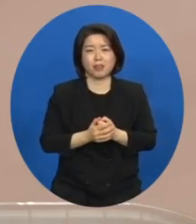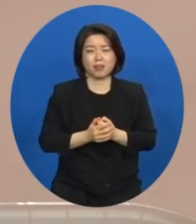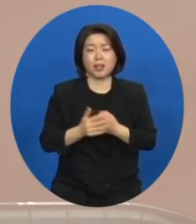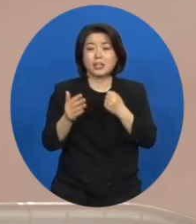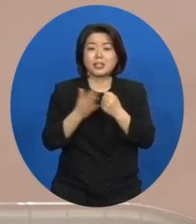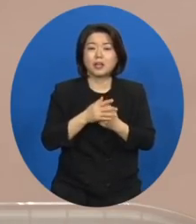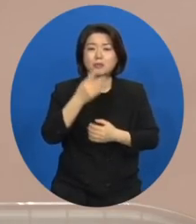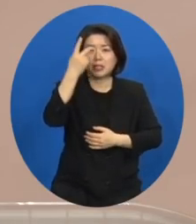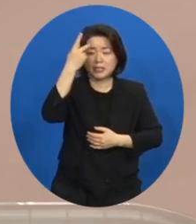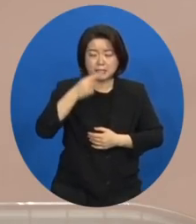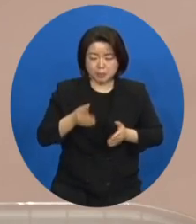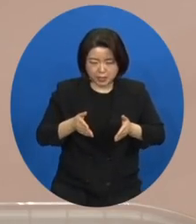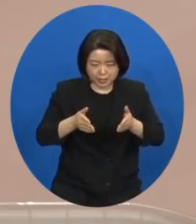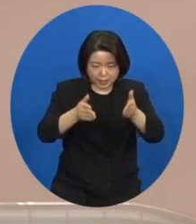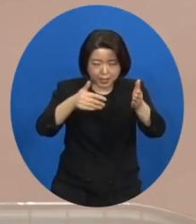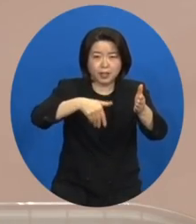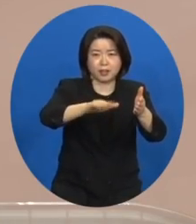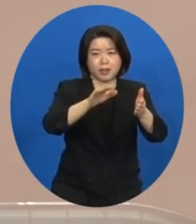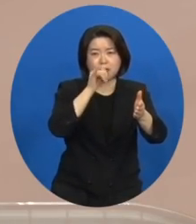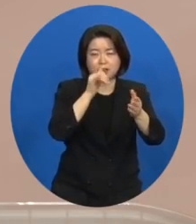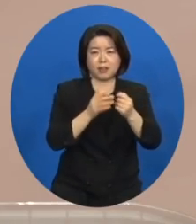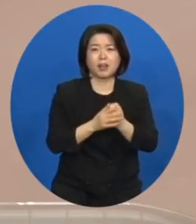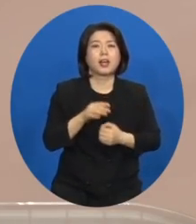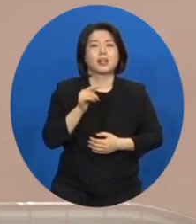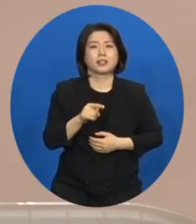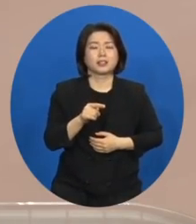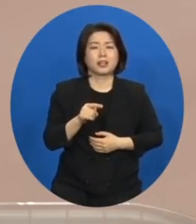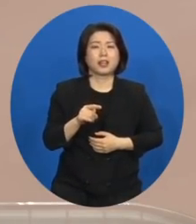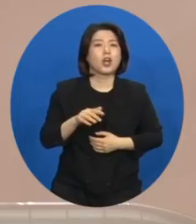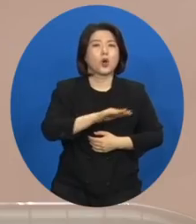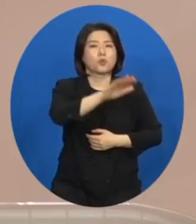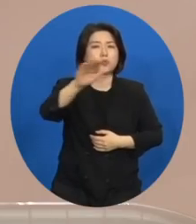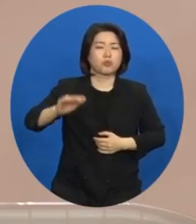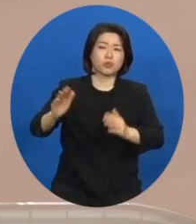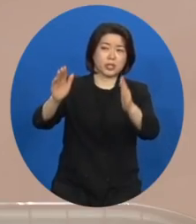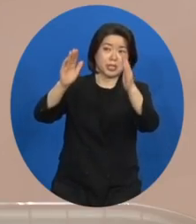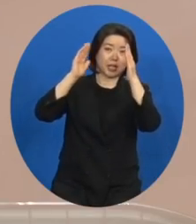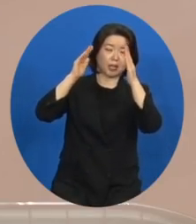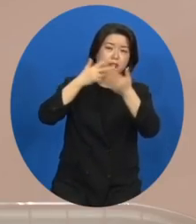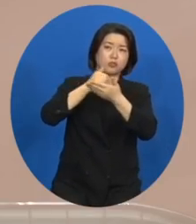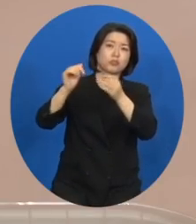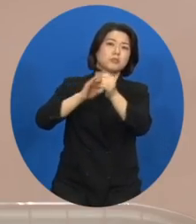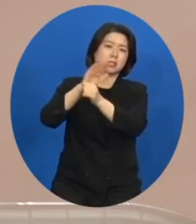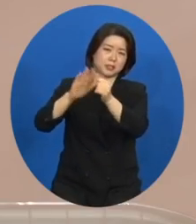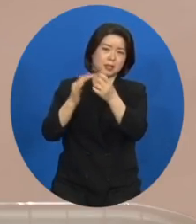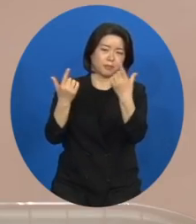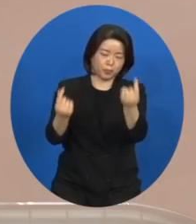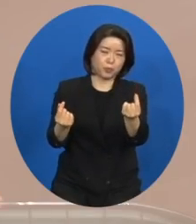겁니다 그것이 여러분들을 향한 주님의 사람인 줄로 믿습니다